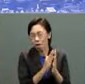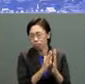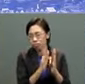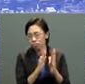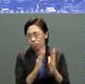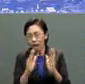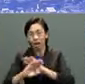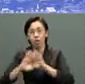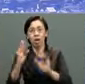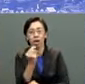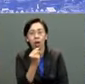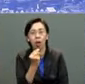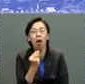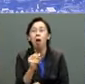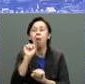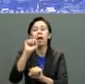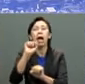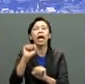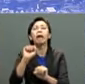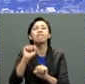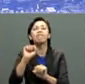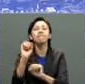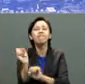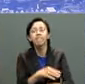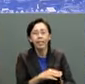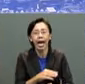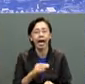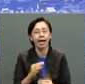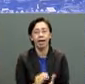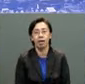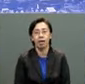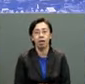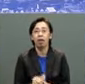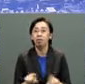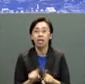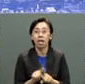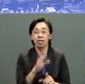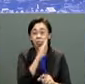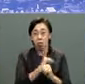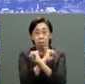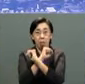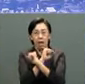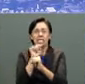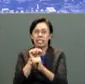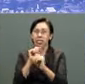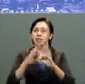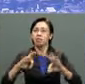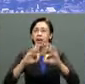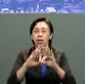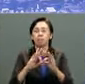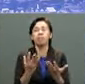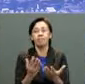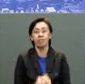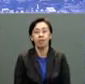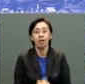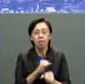ขเหมือนกับประเทศอื่นๆที่เกิดขึ้นที่เรียกว่าการตกเมื่อไหร่ก็ทันทีทันใดครับสิ่งที่ลงทุนมาทั้งหมดกลายเป็น